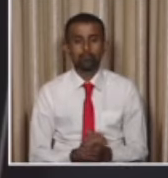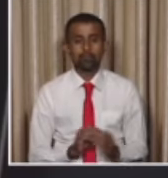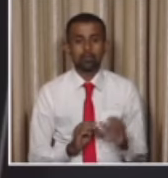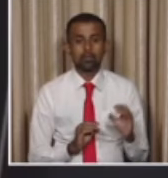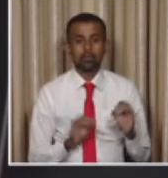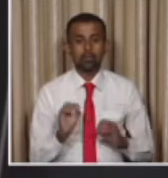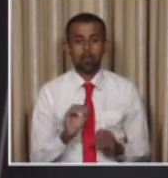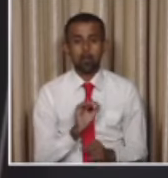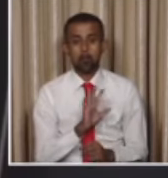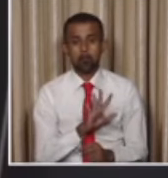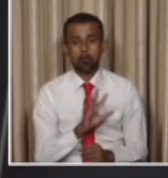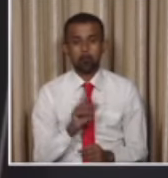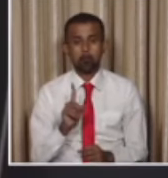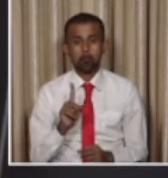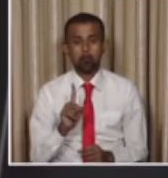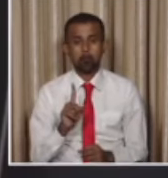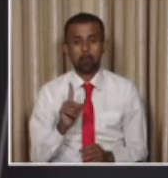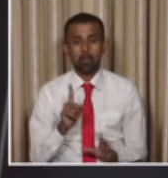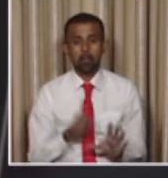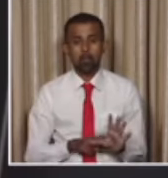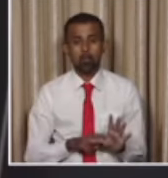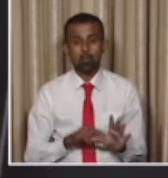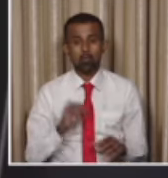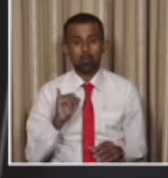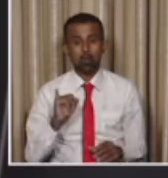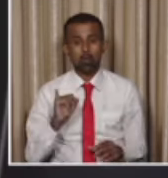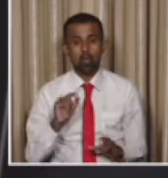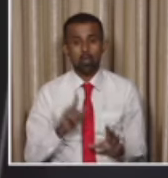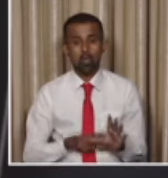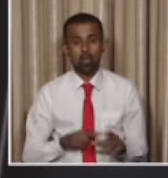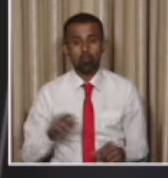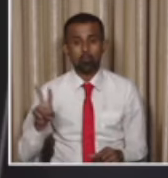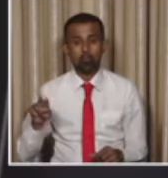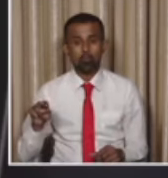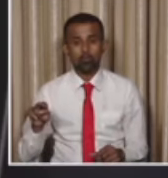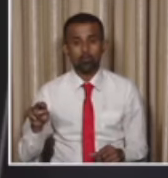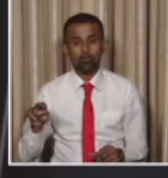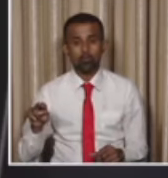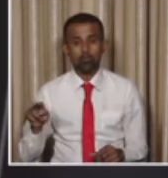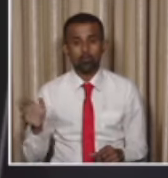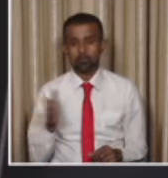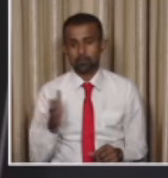51%ක් ගෙවන්න වෙන්නේ අවුරුදු 6-20 අතර.